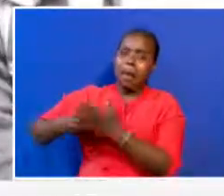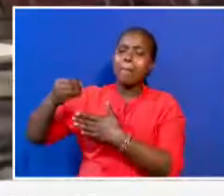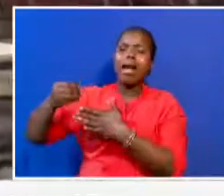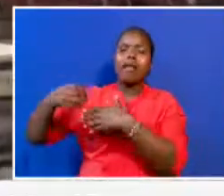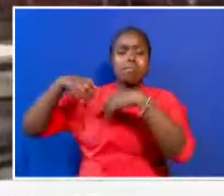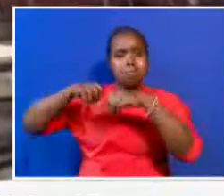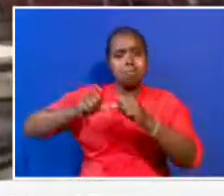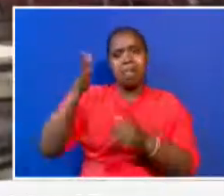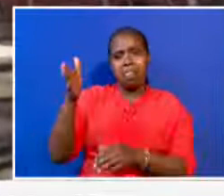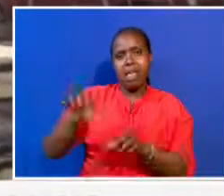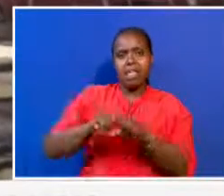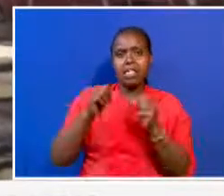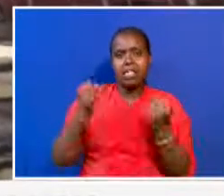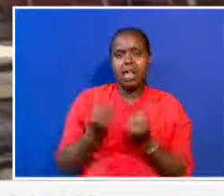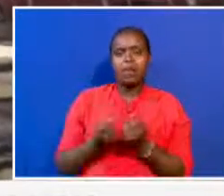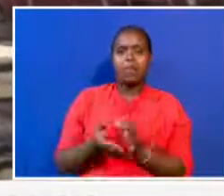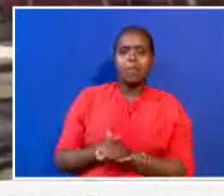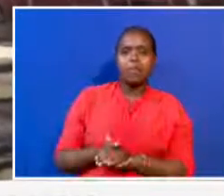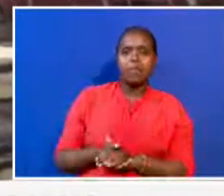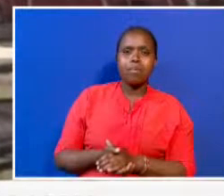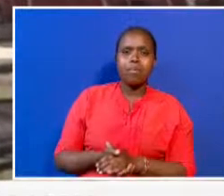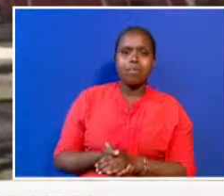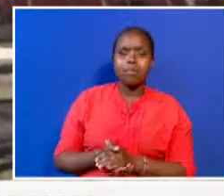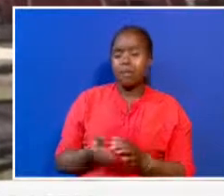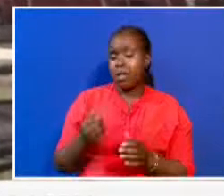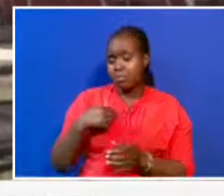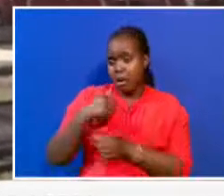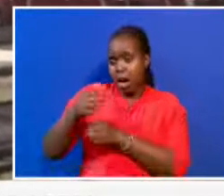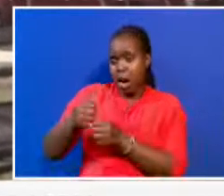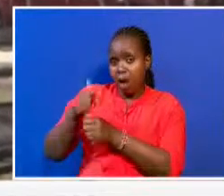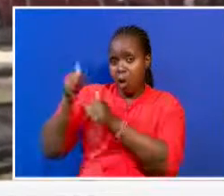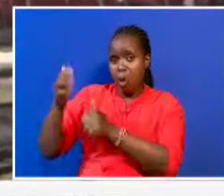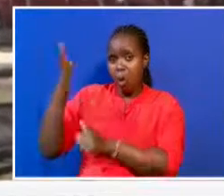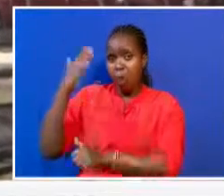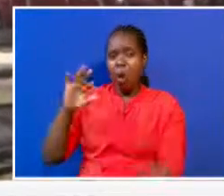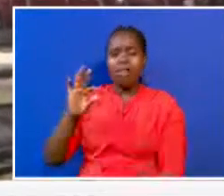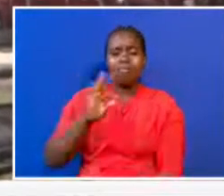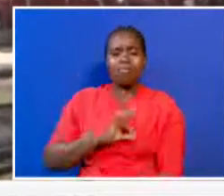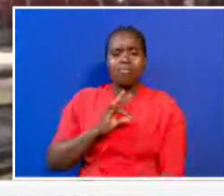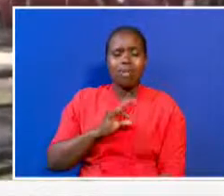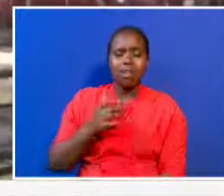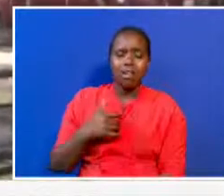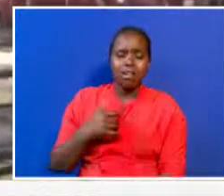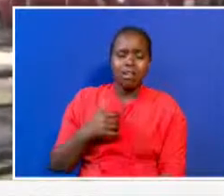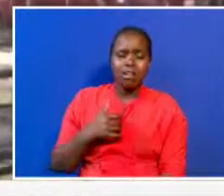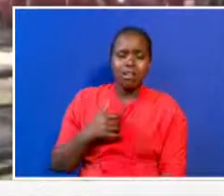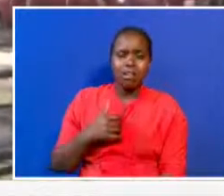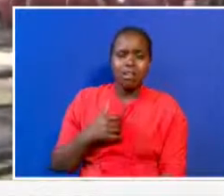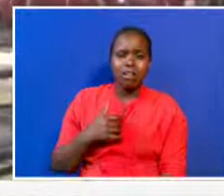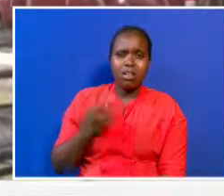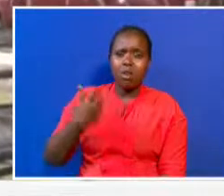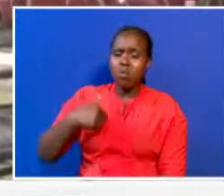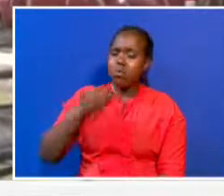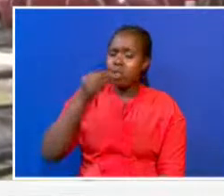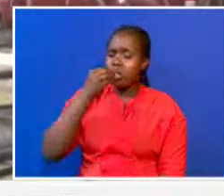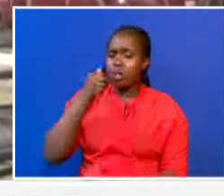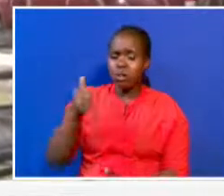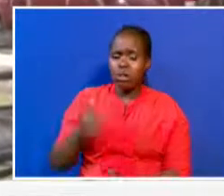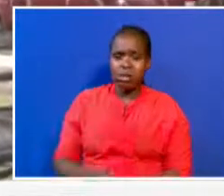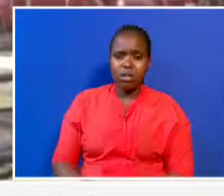sako, si ndio? Tuko na roho ya kulima kahawa sababu tumekula payment mara 3, bonye tumekula